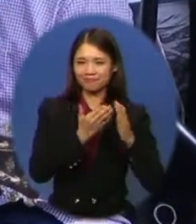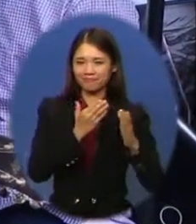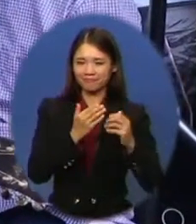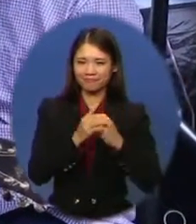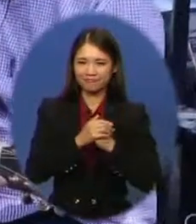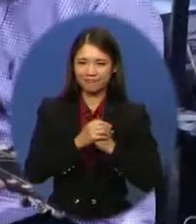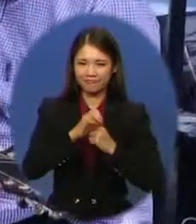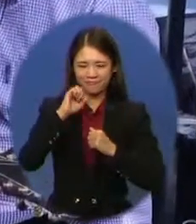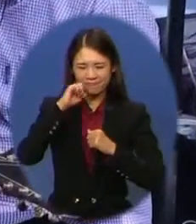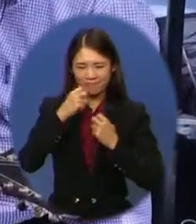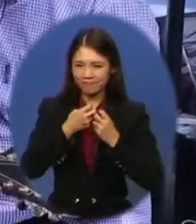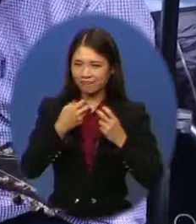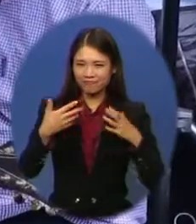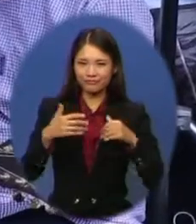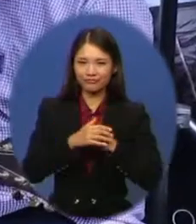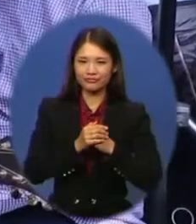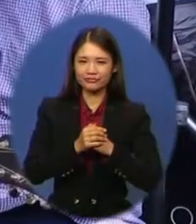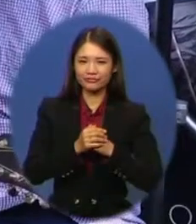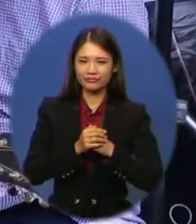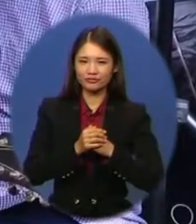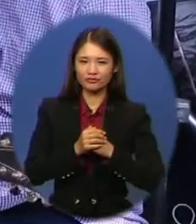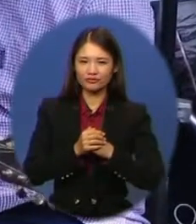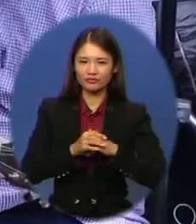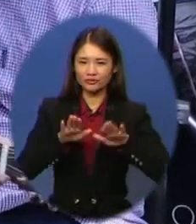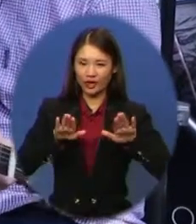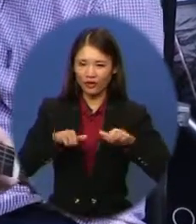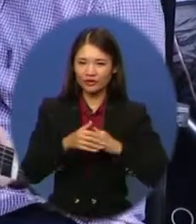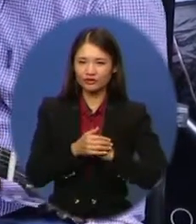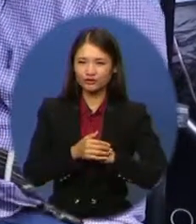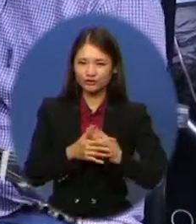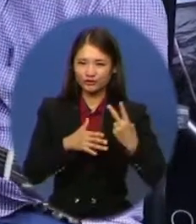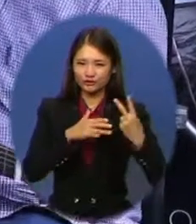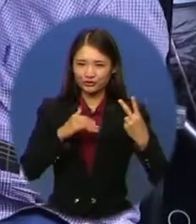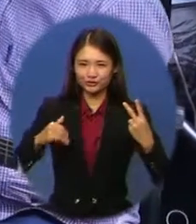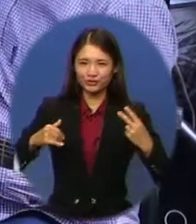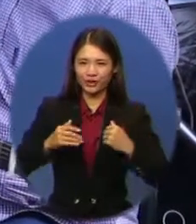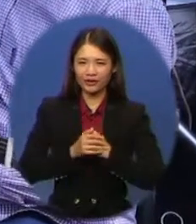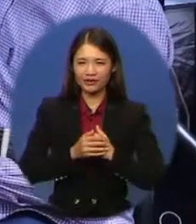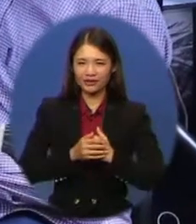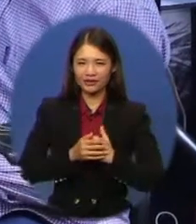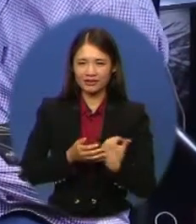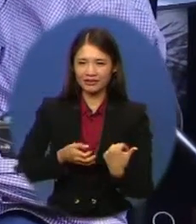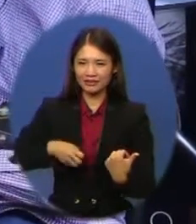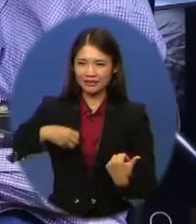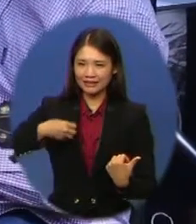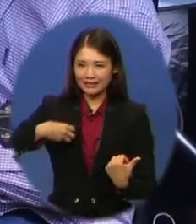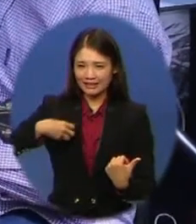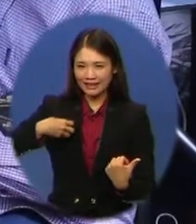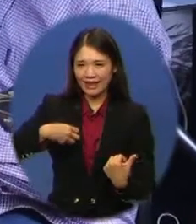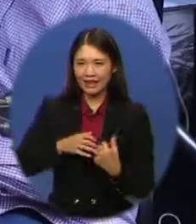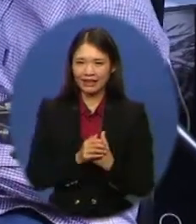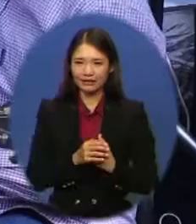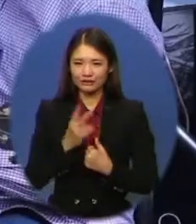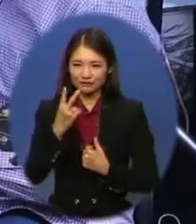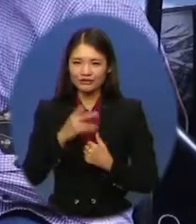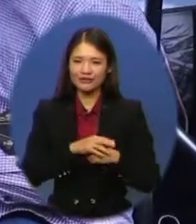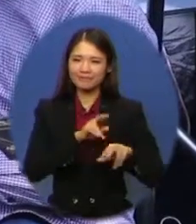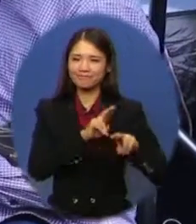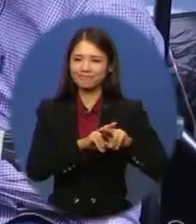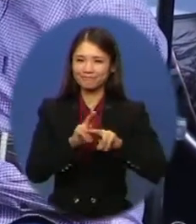하지만 저희 그래서 지금 현재 두 명이 나와서 기타 두 대를 들고 앉아